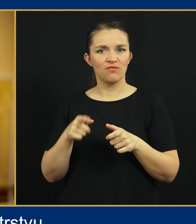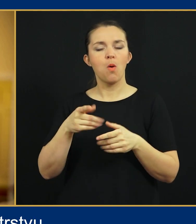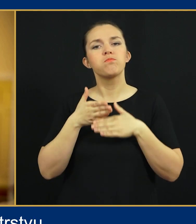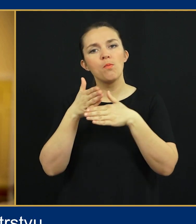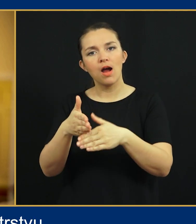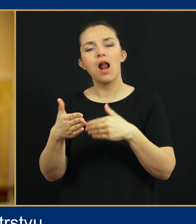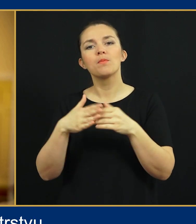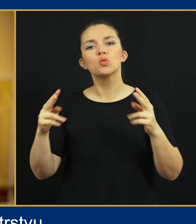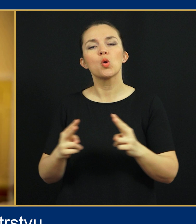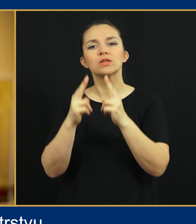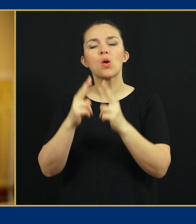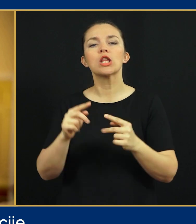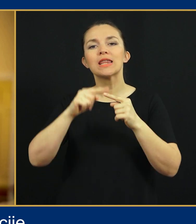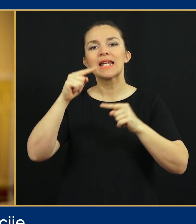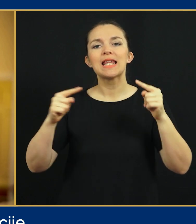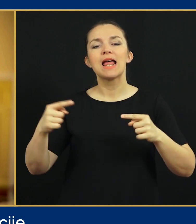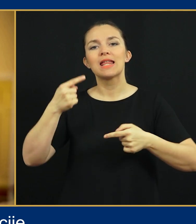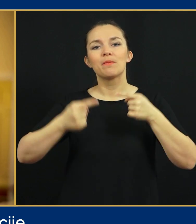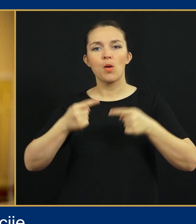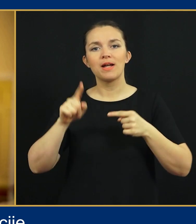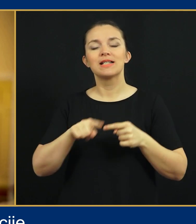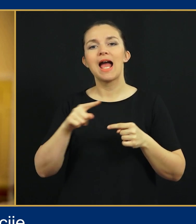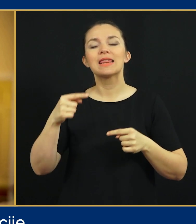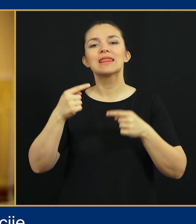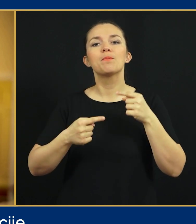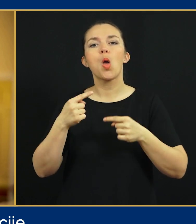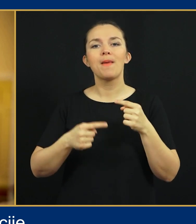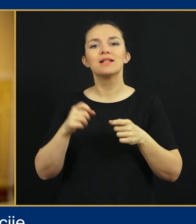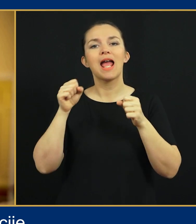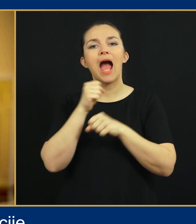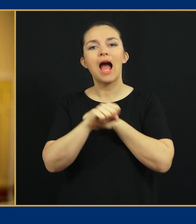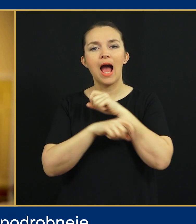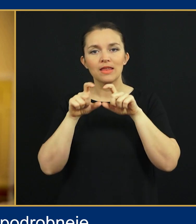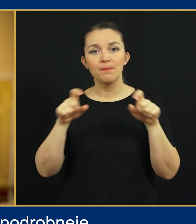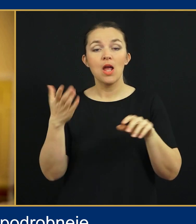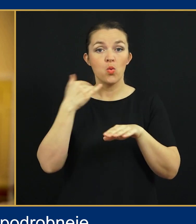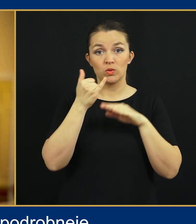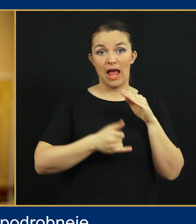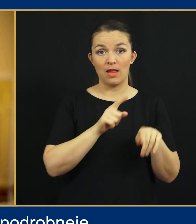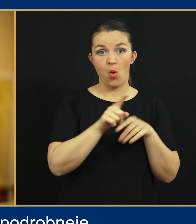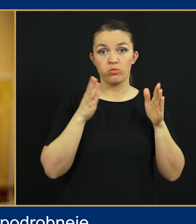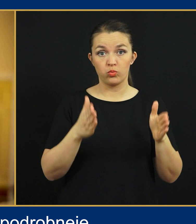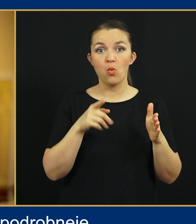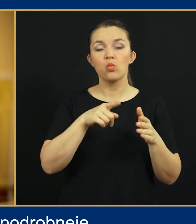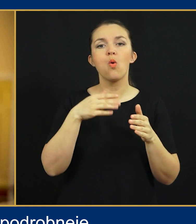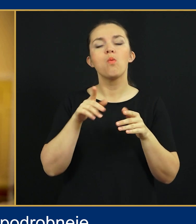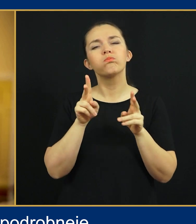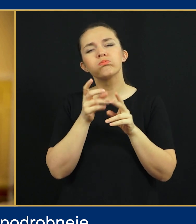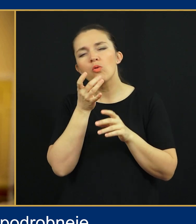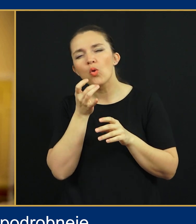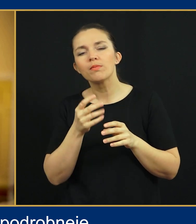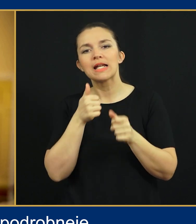je pomagala pri vzpostavljanju digitalne diplomacije in diplomatske akademije, v zadnjem obdobju pa je